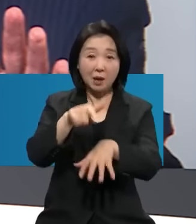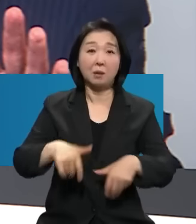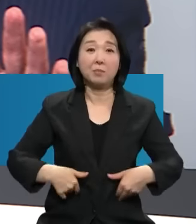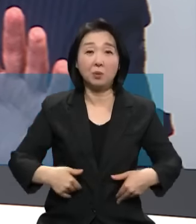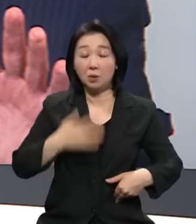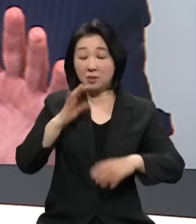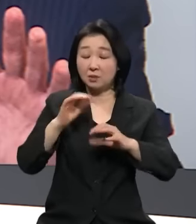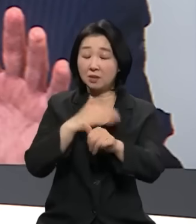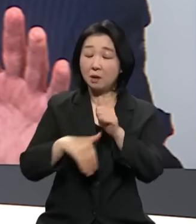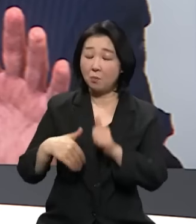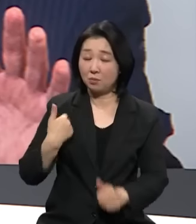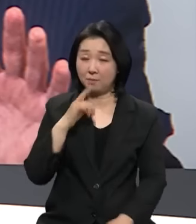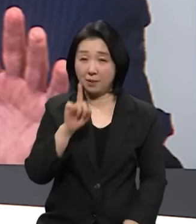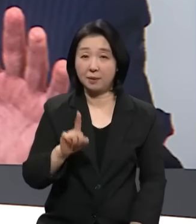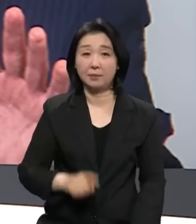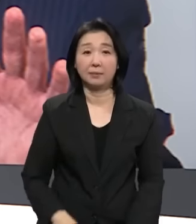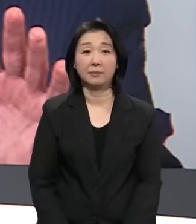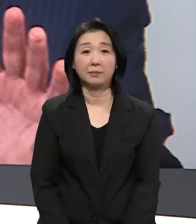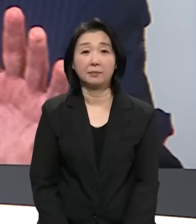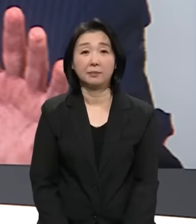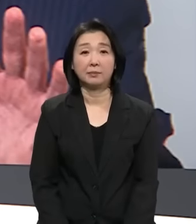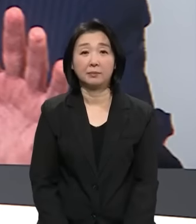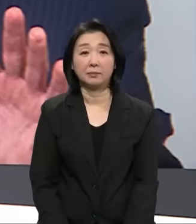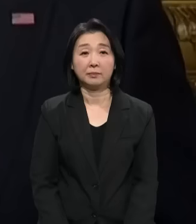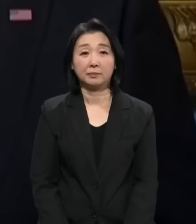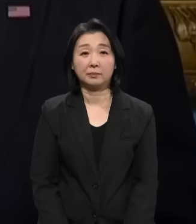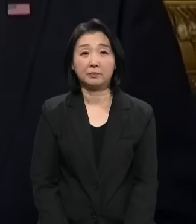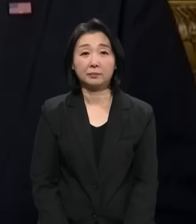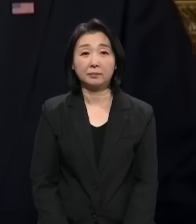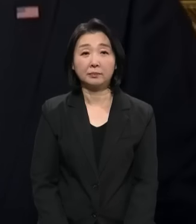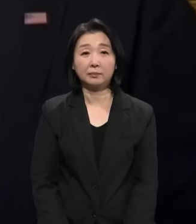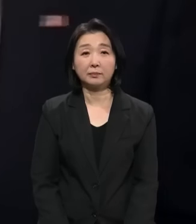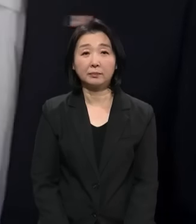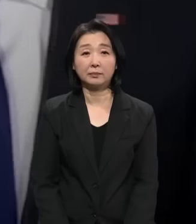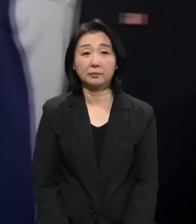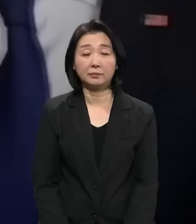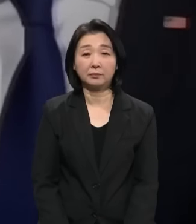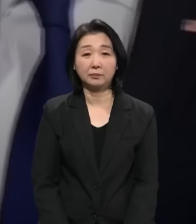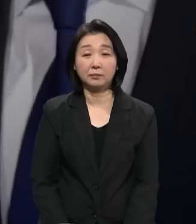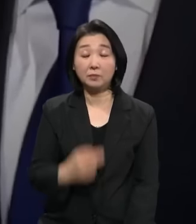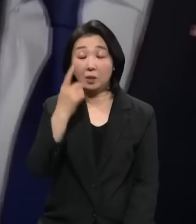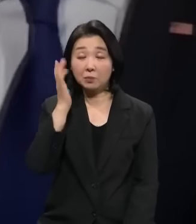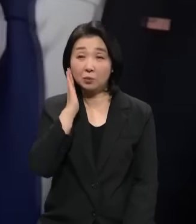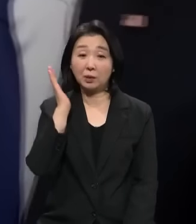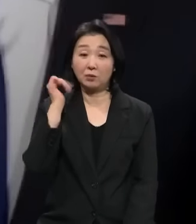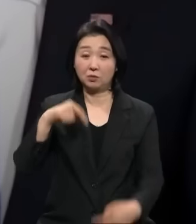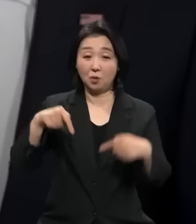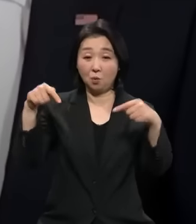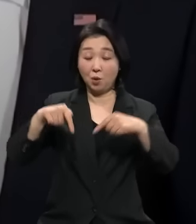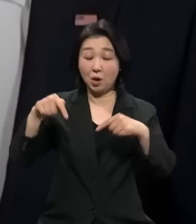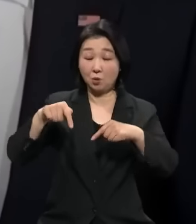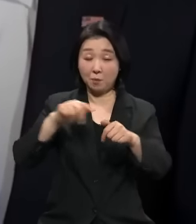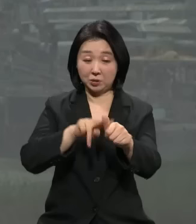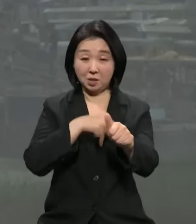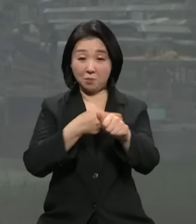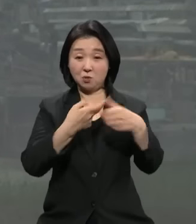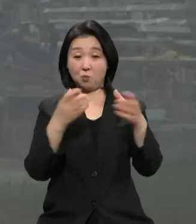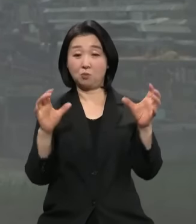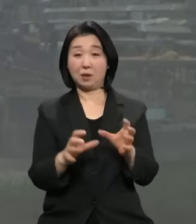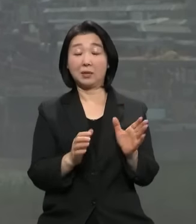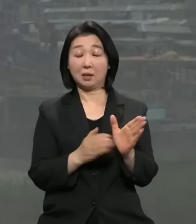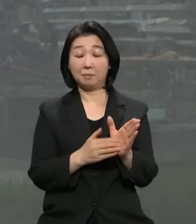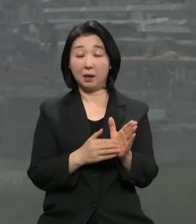비난했습니다 워싱턴 김필규 특파원입니다 바이든 대통령의 외교안보 참모들이 총출동해